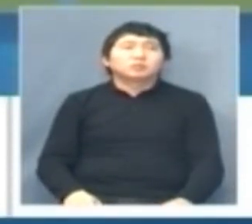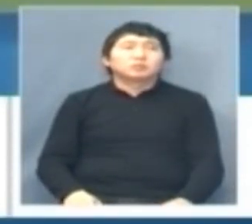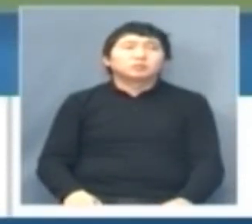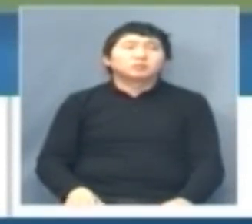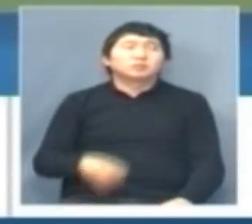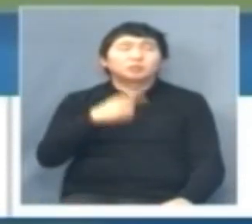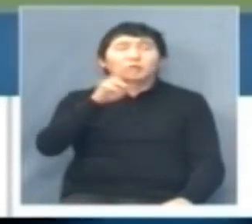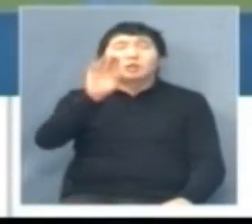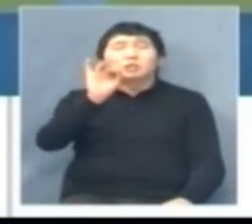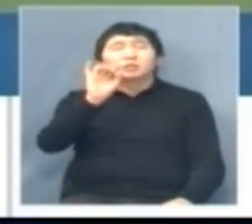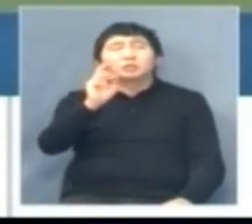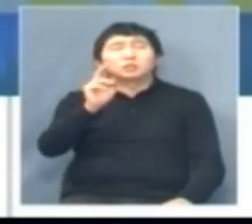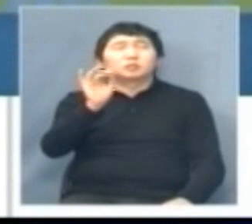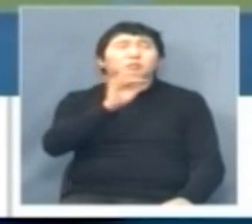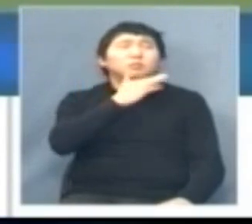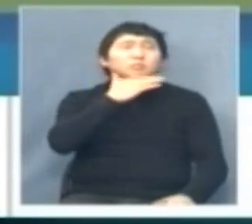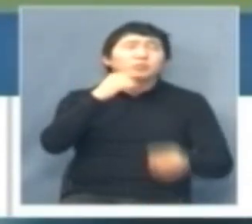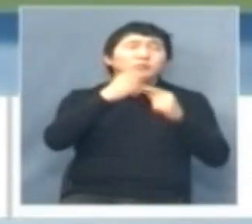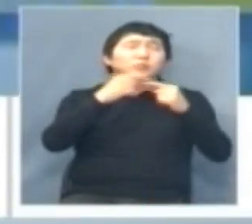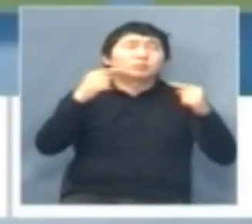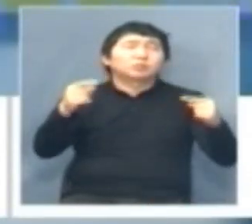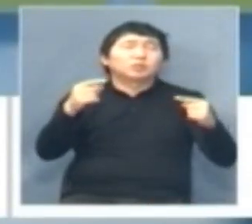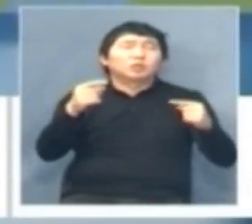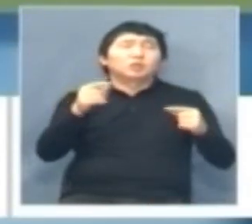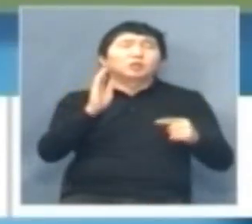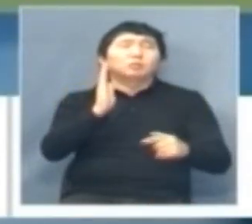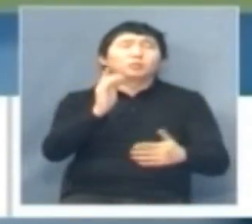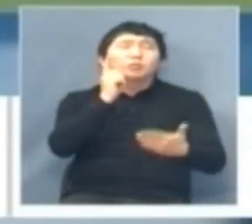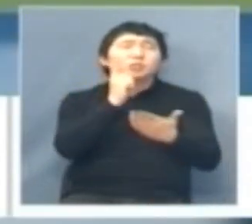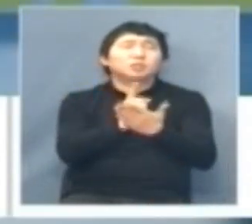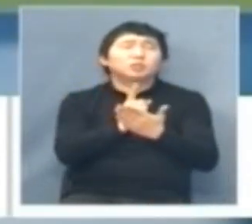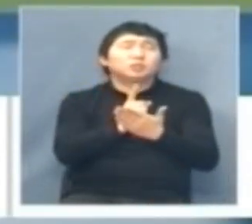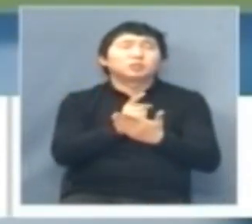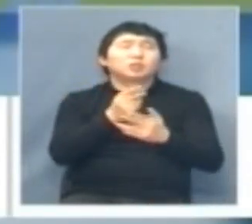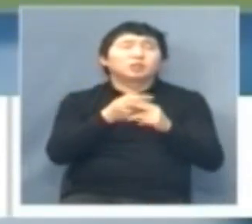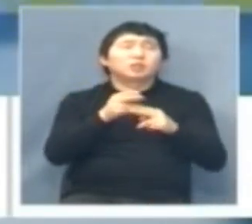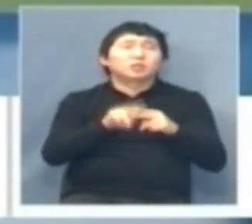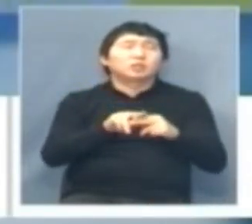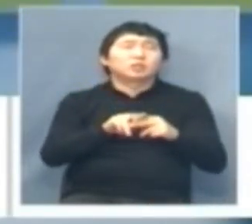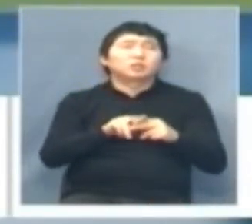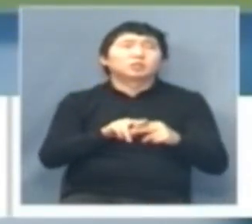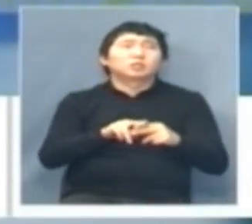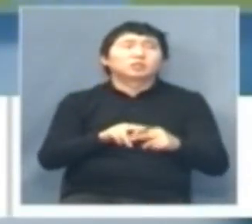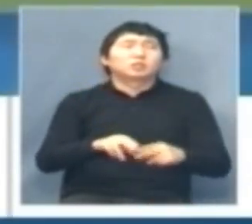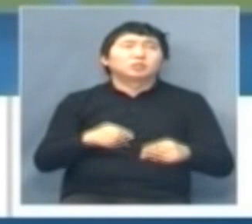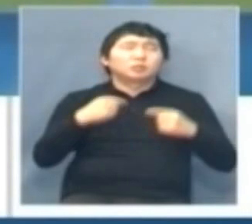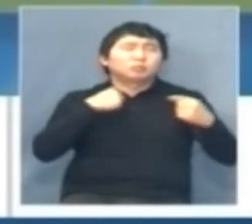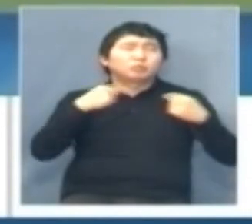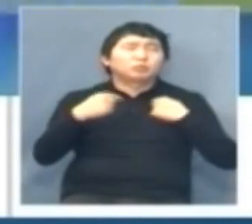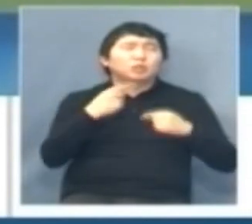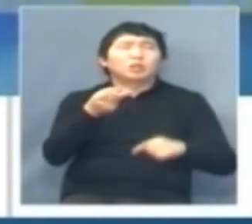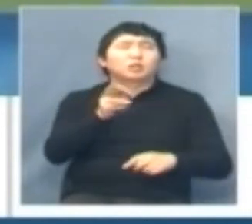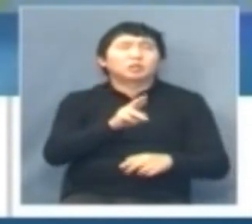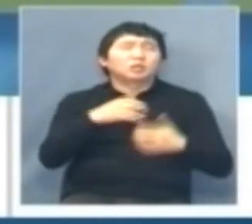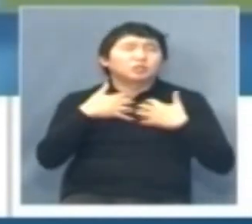зверинцы, и контактные зоопарки будут запрещены, потому что это, безусловно, мучение для животных. Никакой